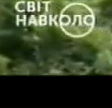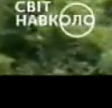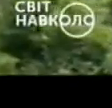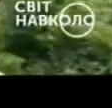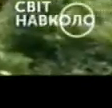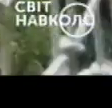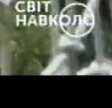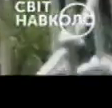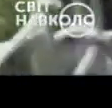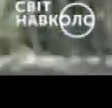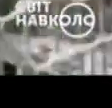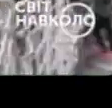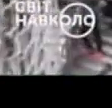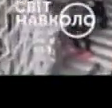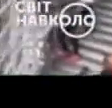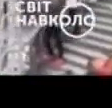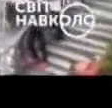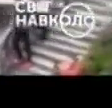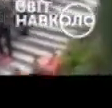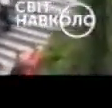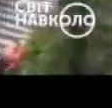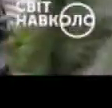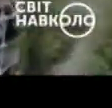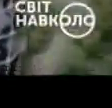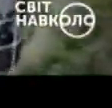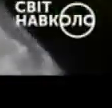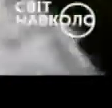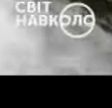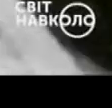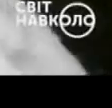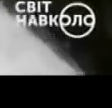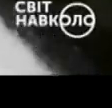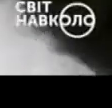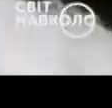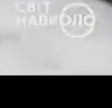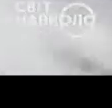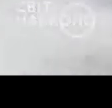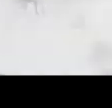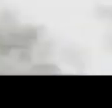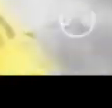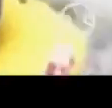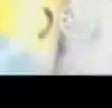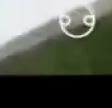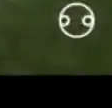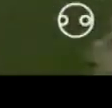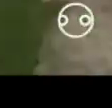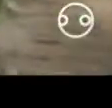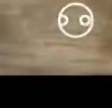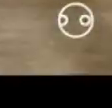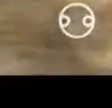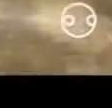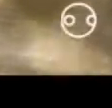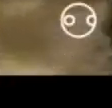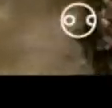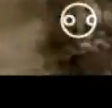на мальовничий, каньйон і водоспад. У проект спрямований на підвищення привабливості регіону для туристів, місцева влада вклала